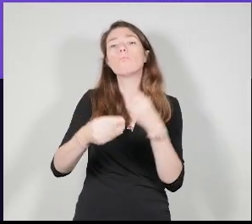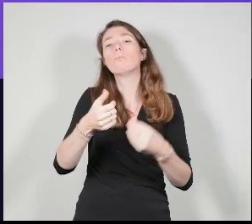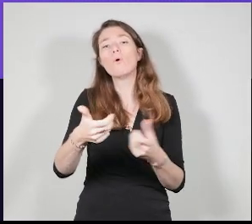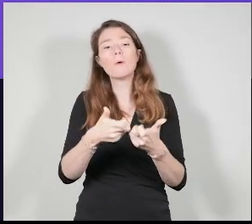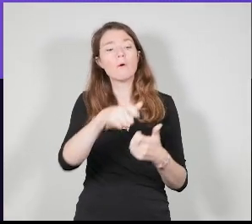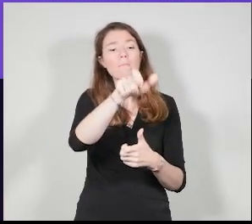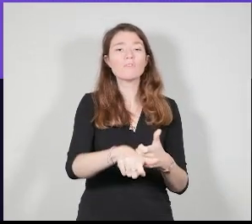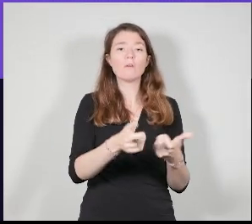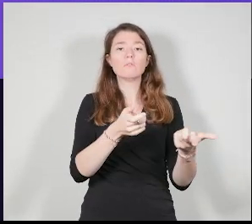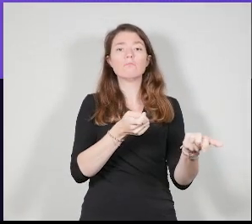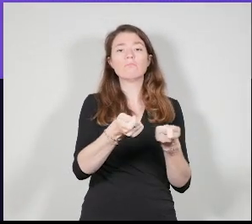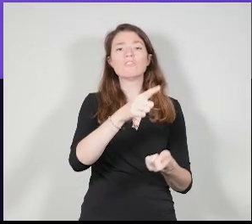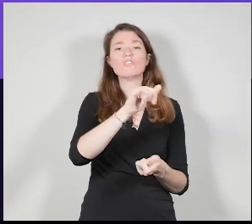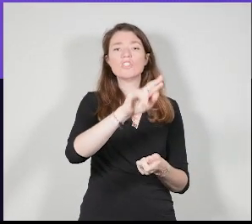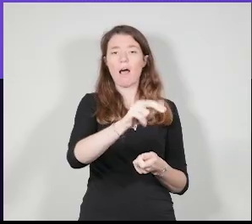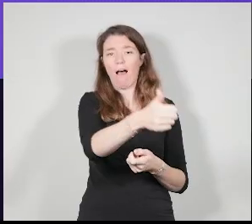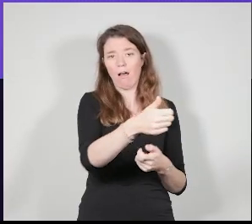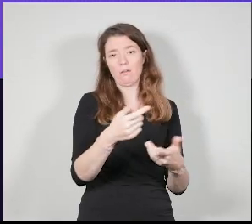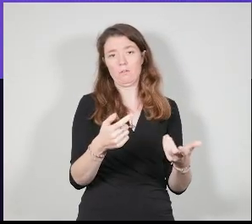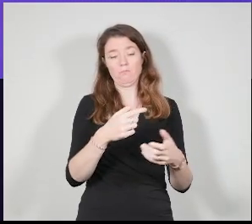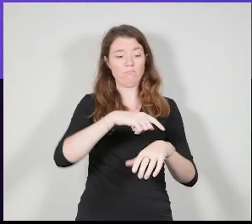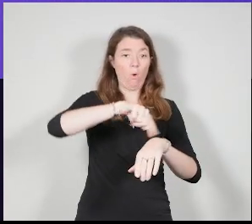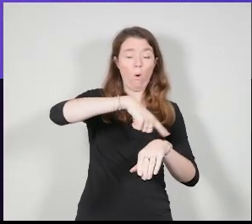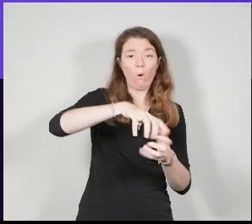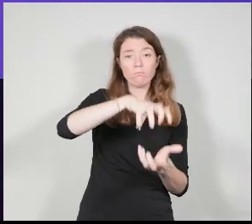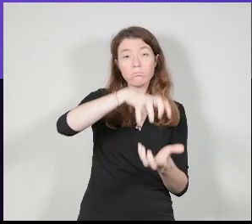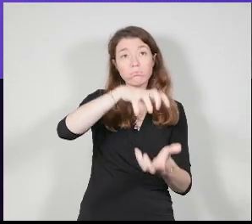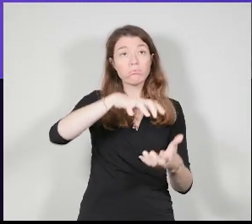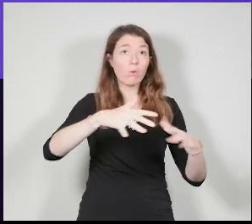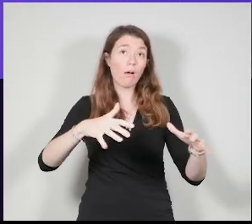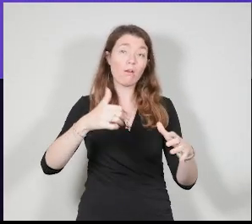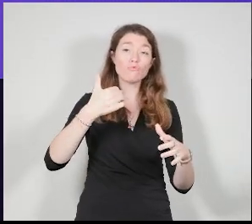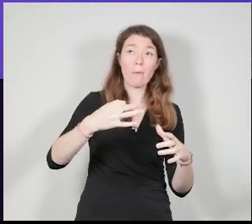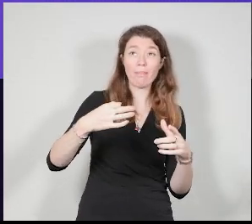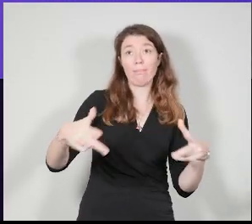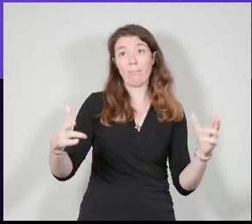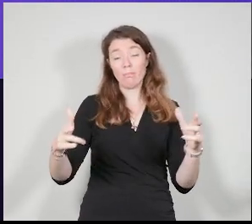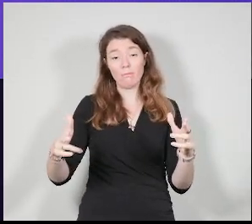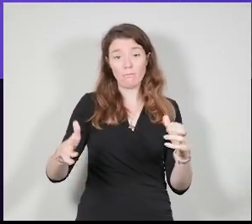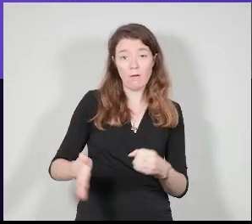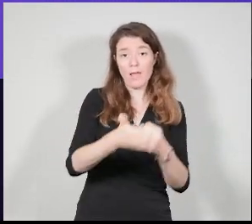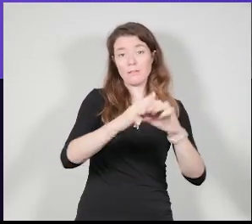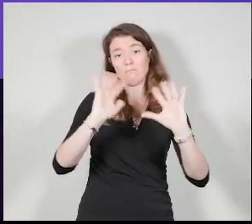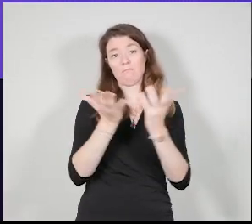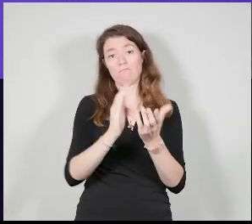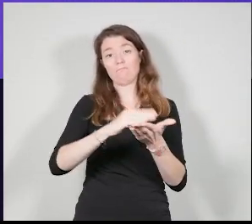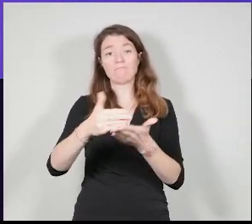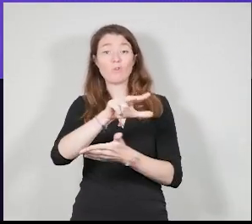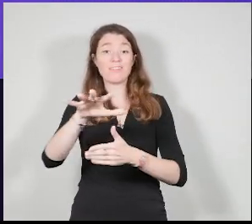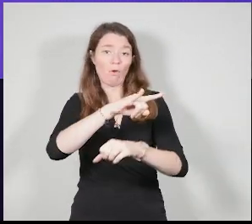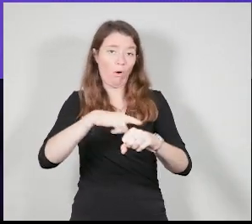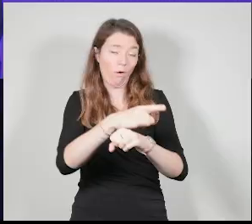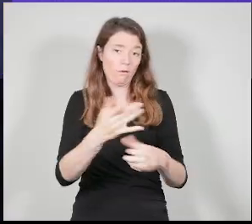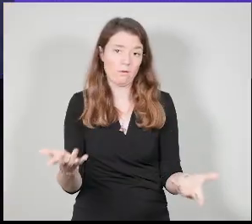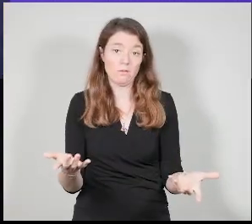personne classée en GIR 1, le volume horaire moyen hebdomadaire d'aide du proche aidant, c'est 35 heures. Donc,